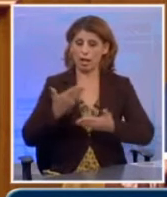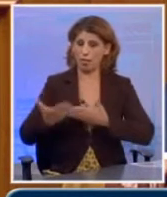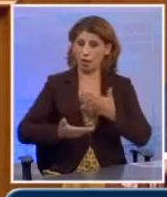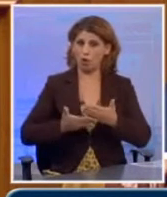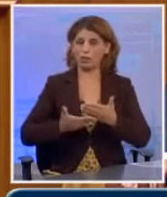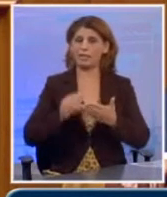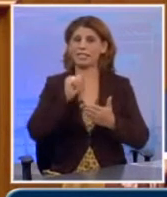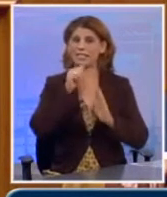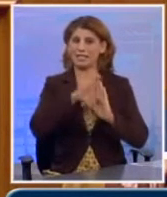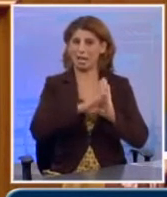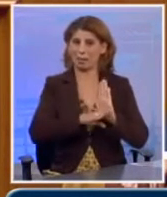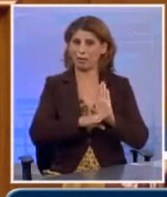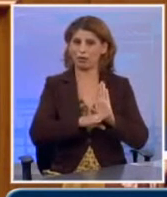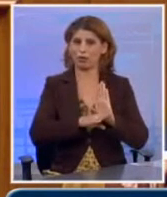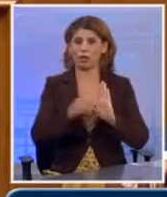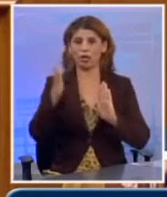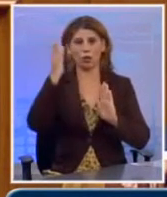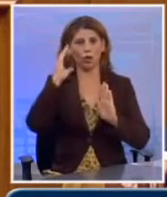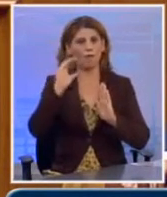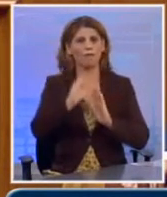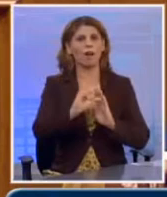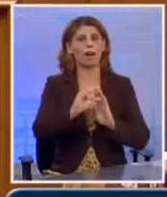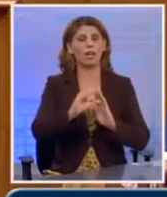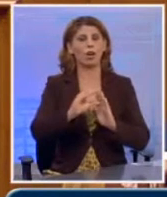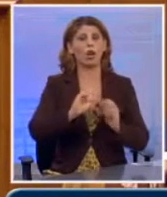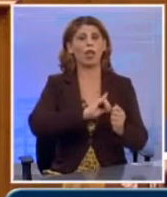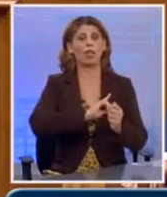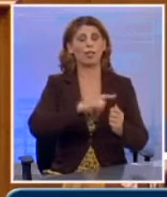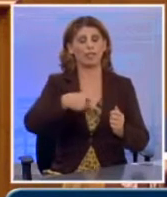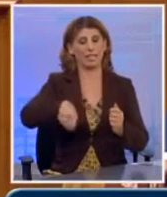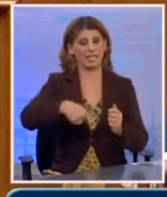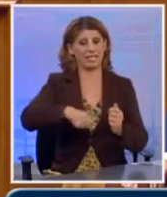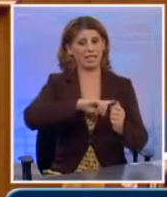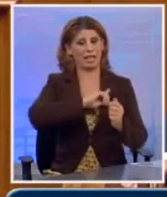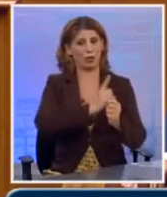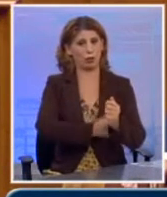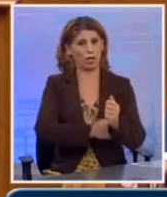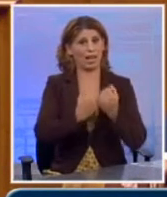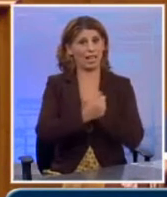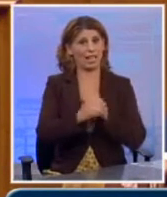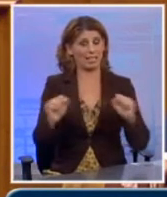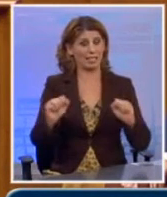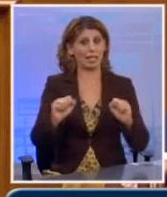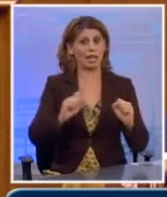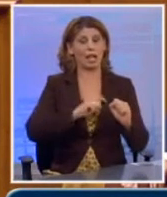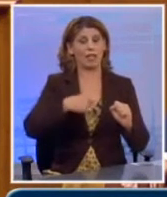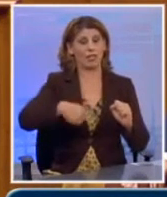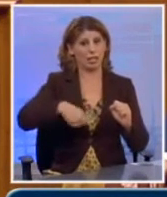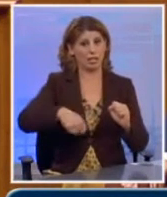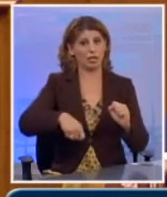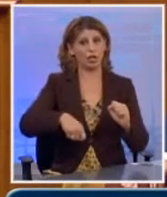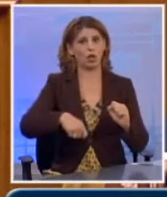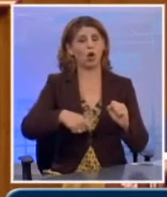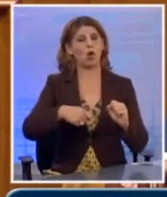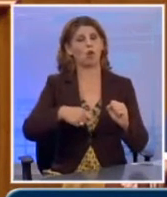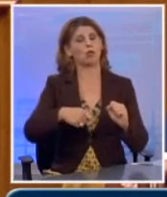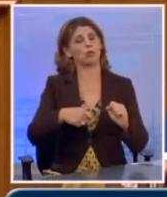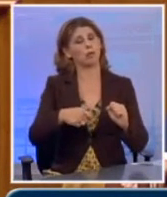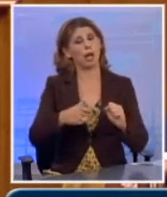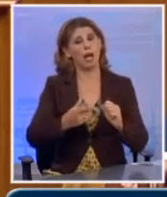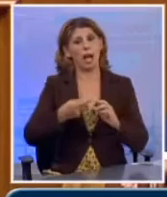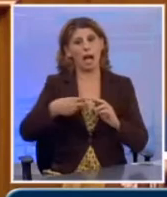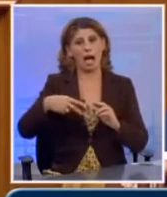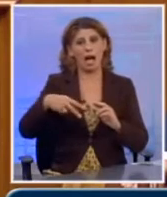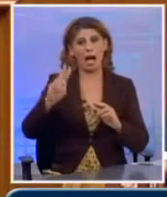συντάγματος, ως προς το κεφάλαιο της δικαστικής εξουσίας, ανεξαρτησία δικαστικών λειτουργών, διασφάλιση μισθολογίου, αύξηση